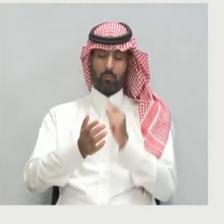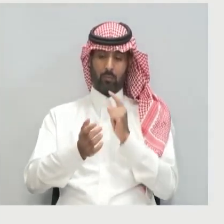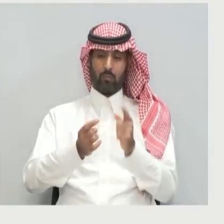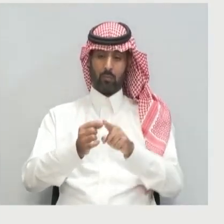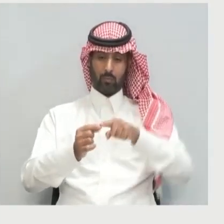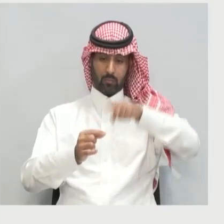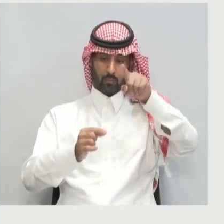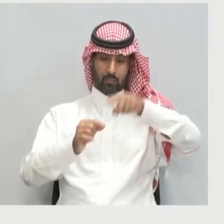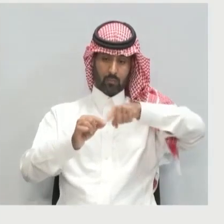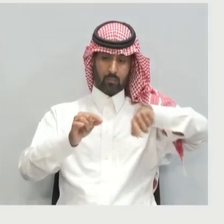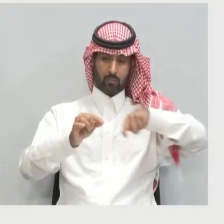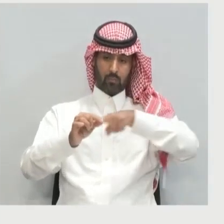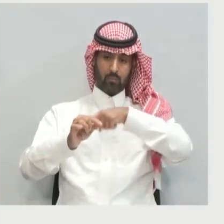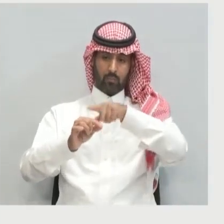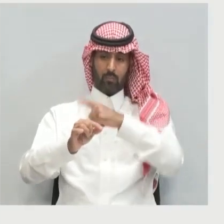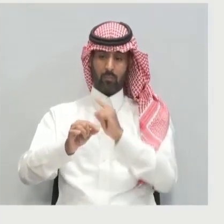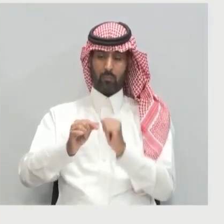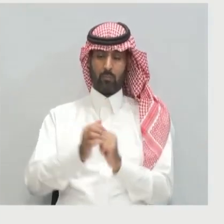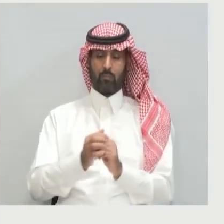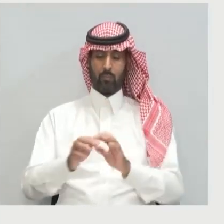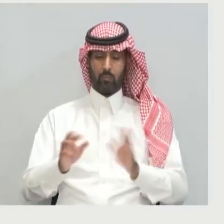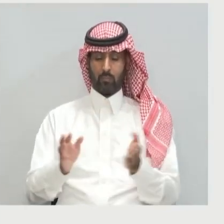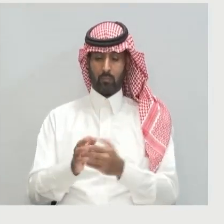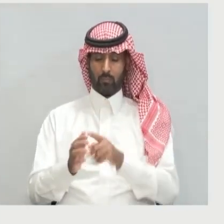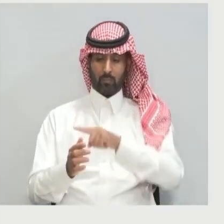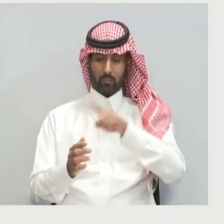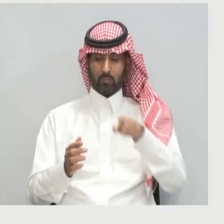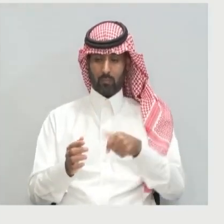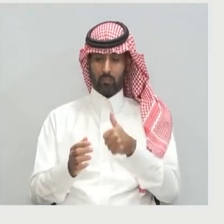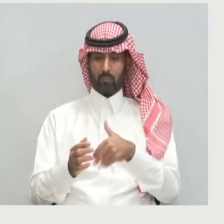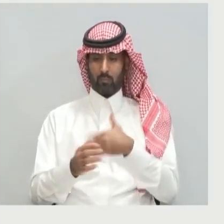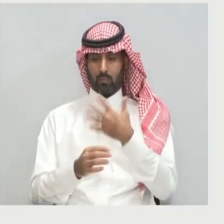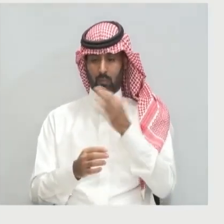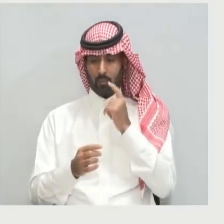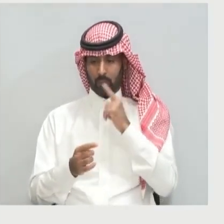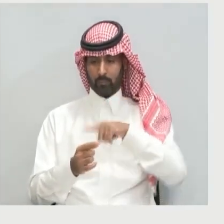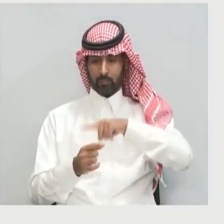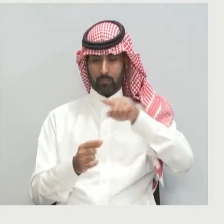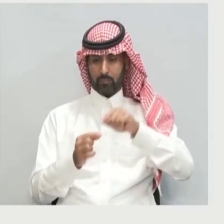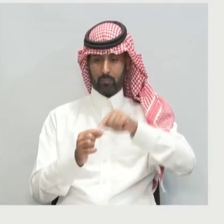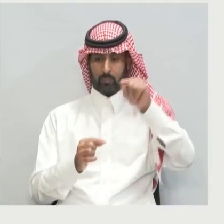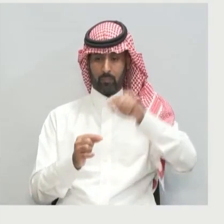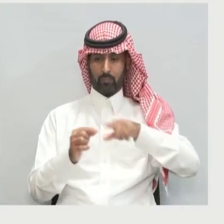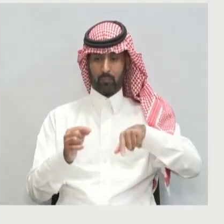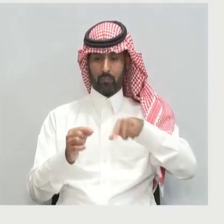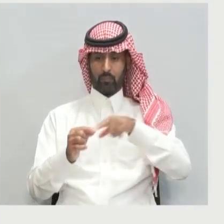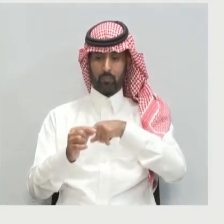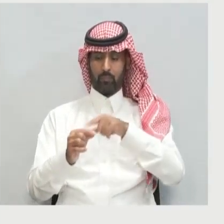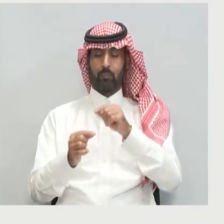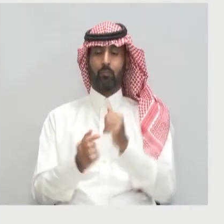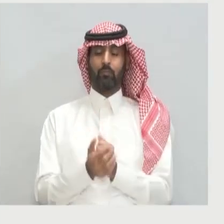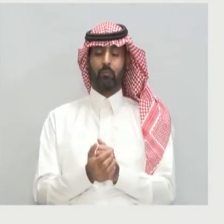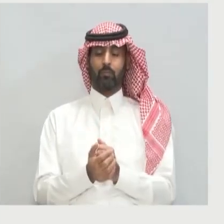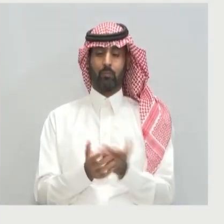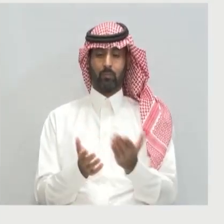يجعل من عمل اداره الشبكه عمليه سهله من نقطه من نقطه مركزيه